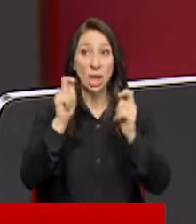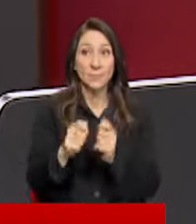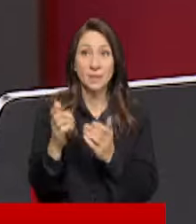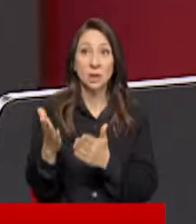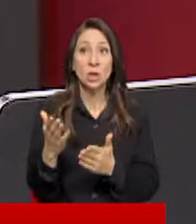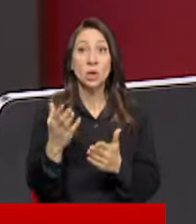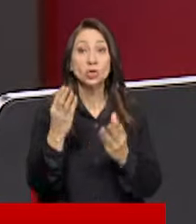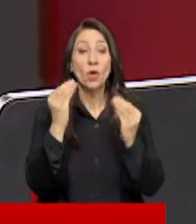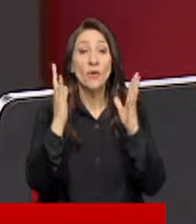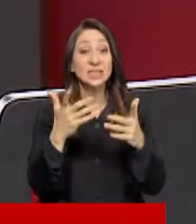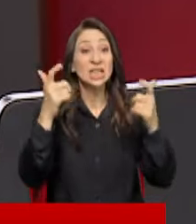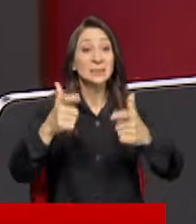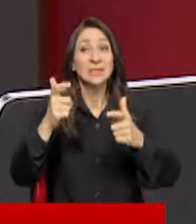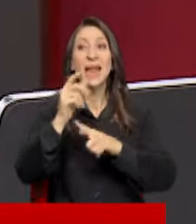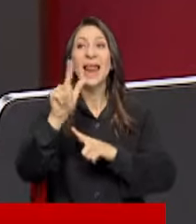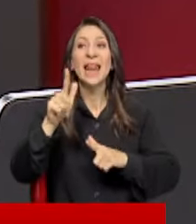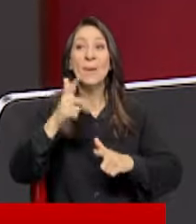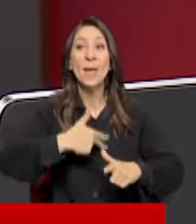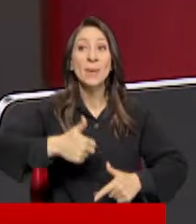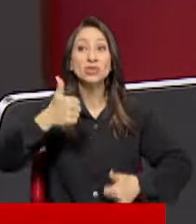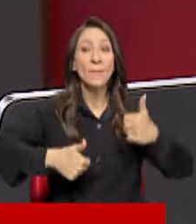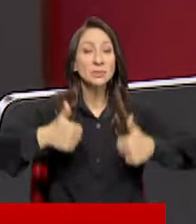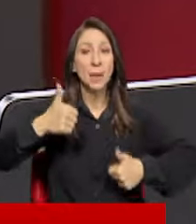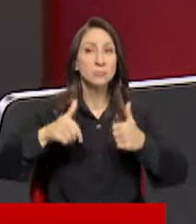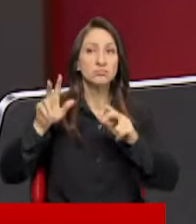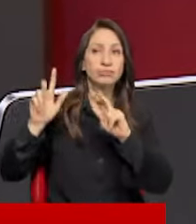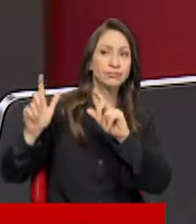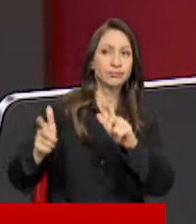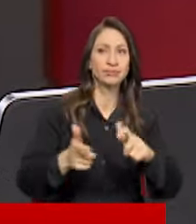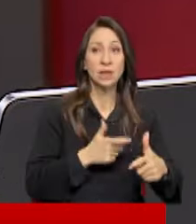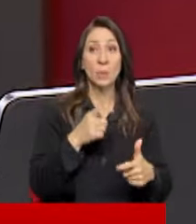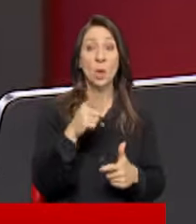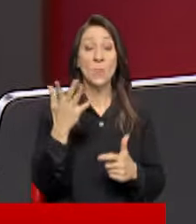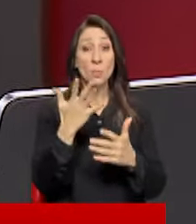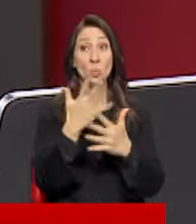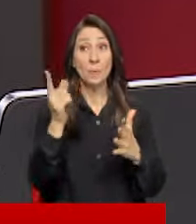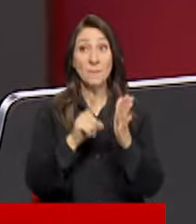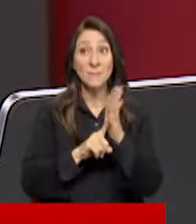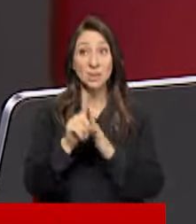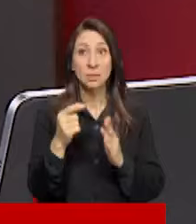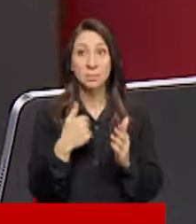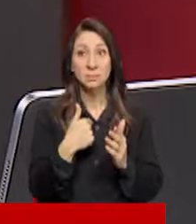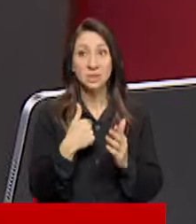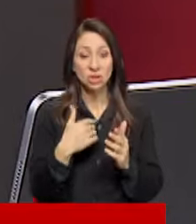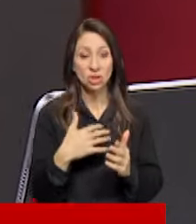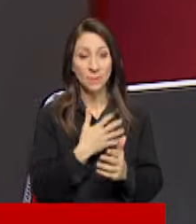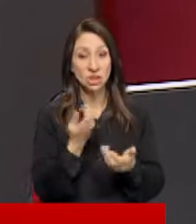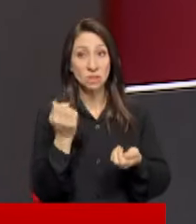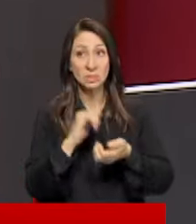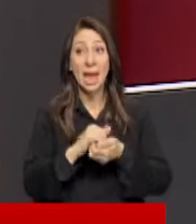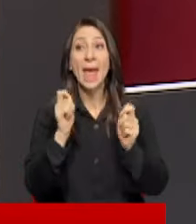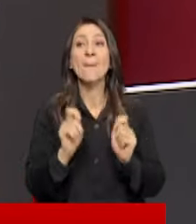yaptı. Birçok şehirdeki belediye başkanlıklarını elinden aldı ve böylesine büyük bir başarı da biz CHP ile